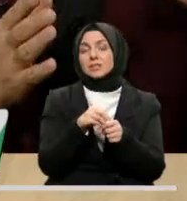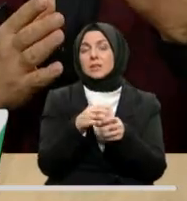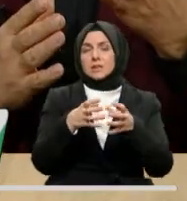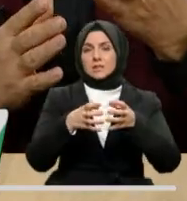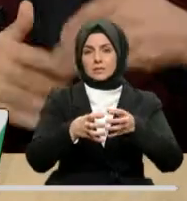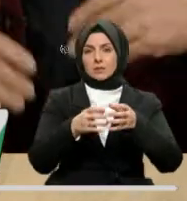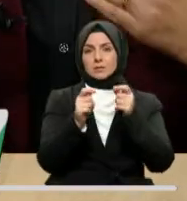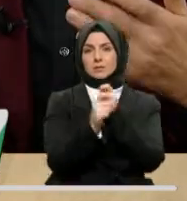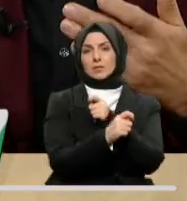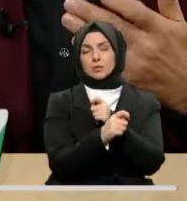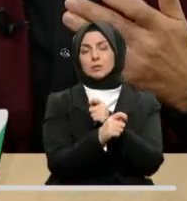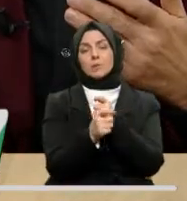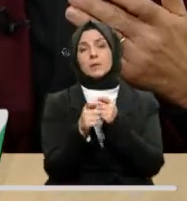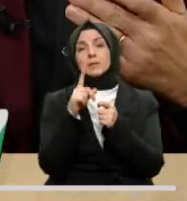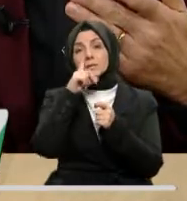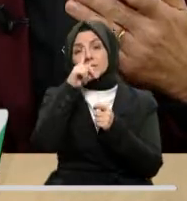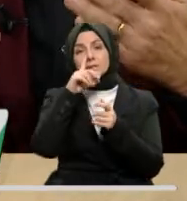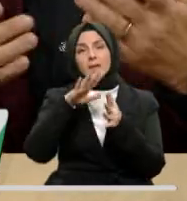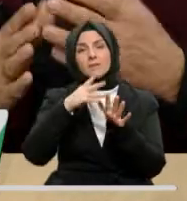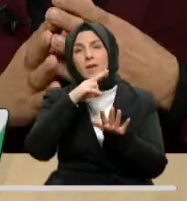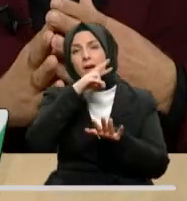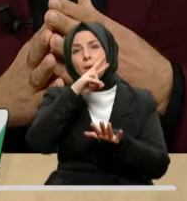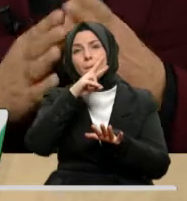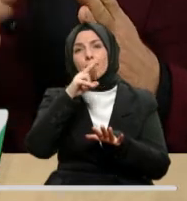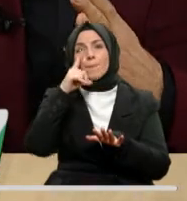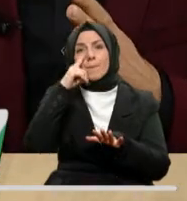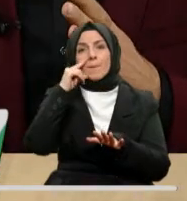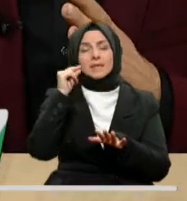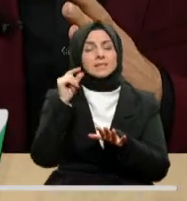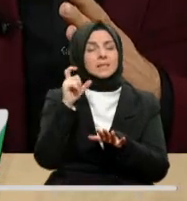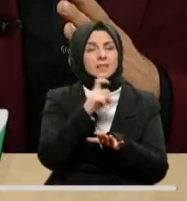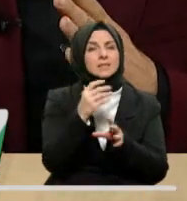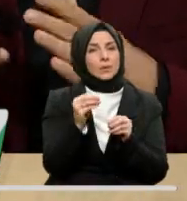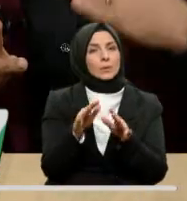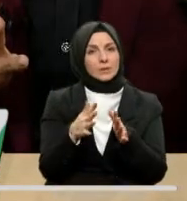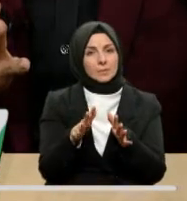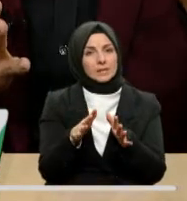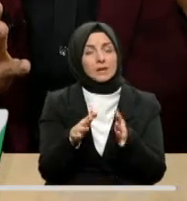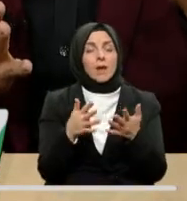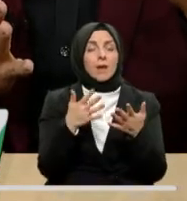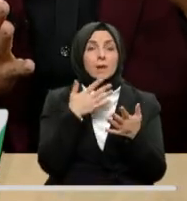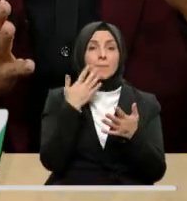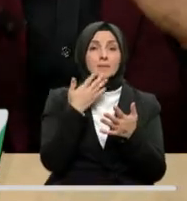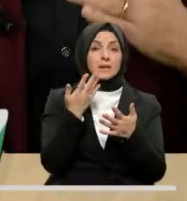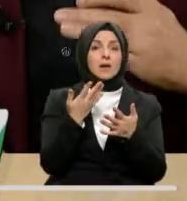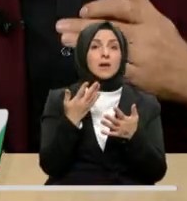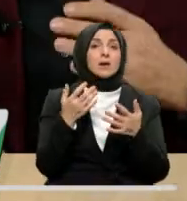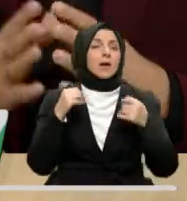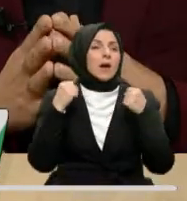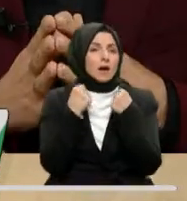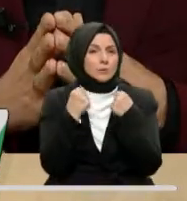Antalya daha sıcak bir ki daha erken uyanır Erzurum daha soğuk daha geç uyanır Antalya damak gibi değiştirebilirsiniz